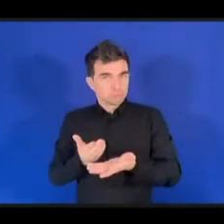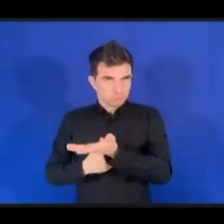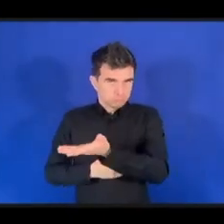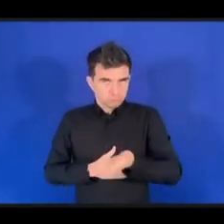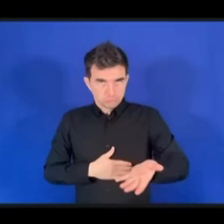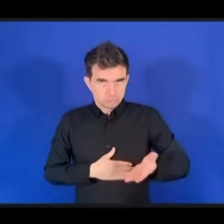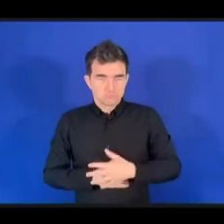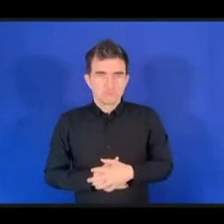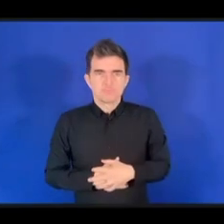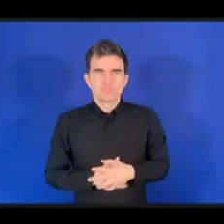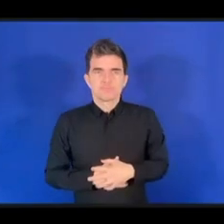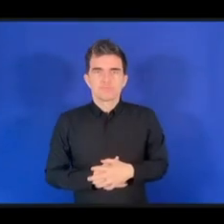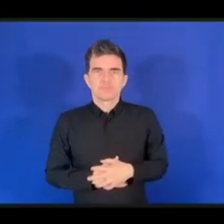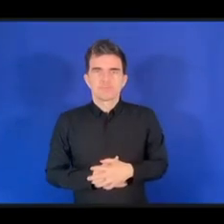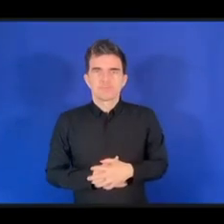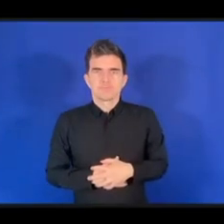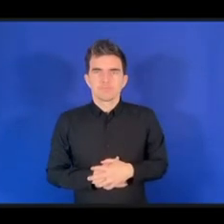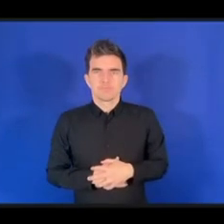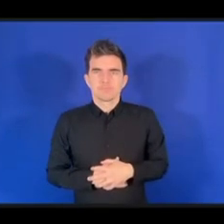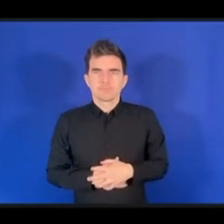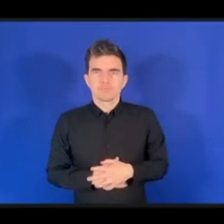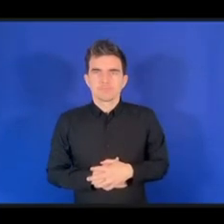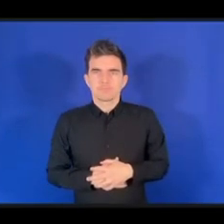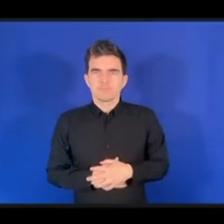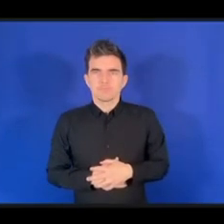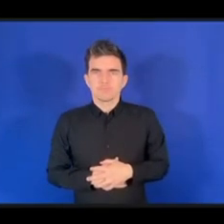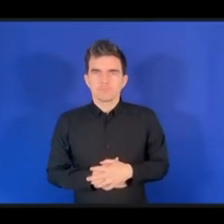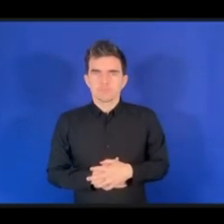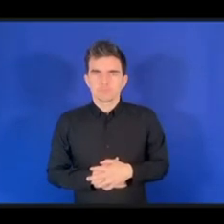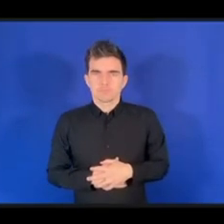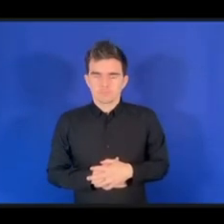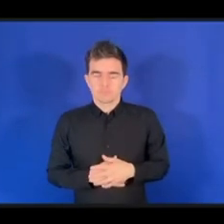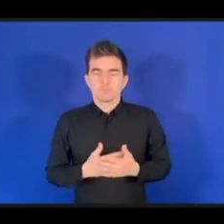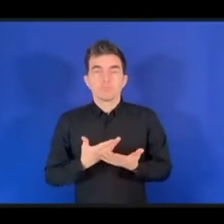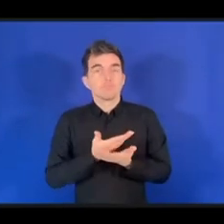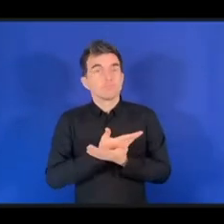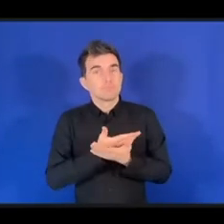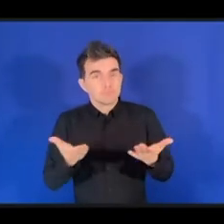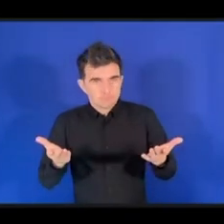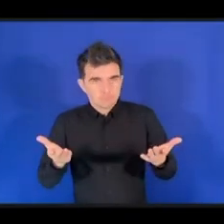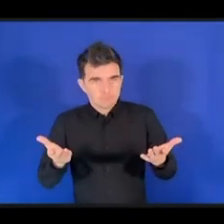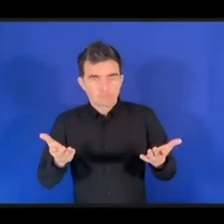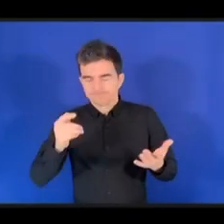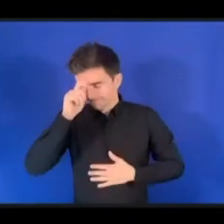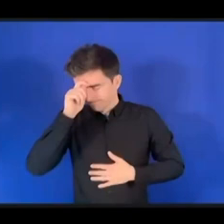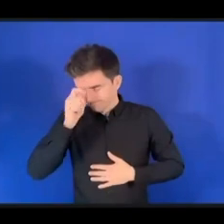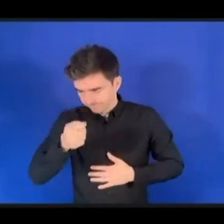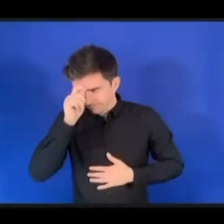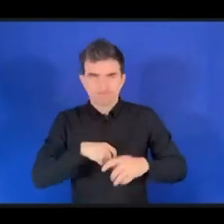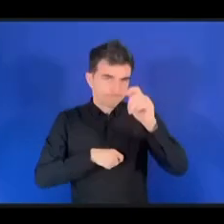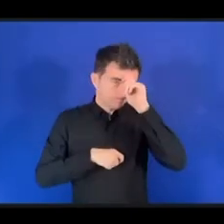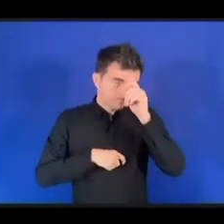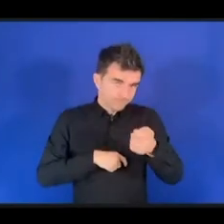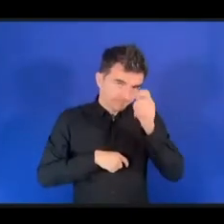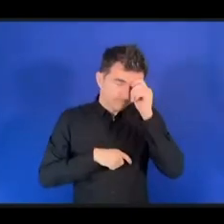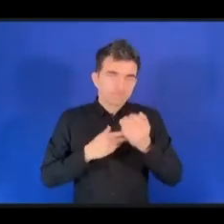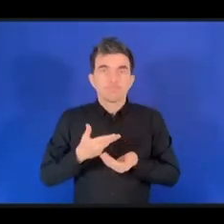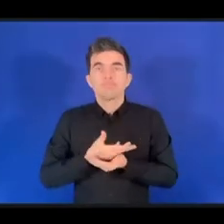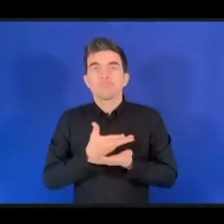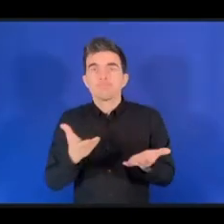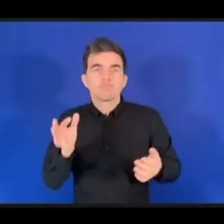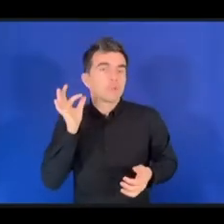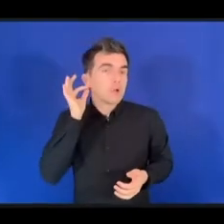الكلمه الساده والسيدات طاب يومكم طاب مسائكم